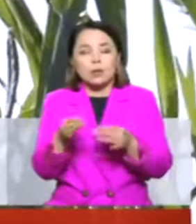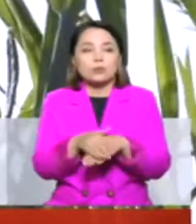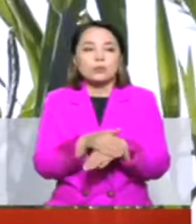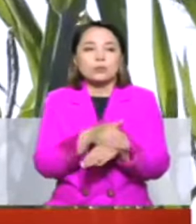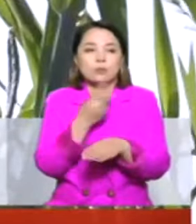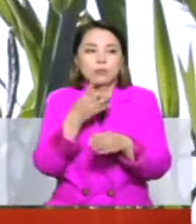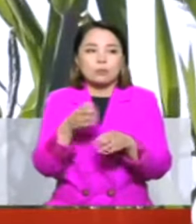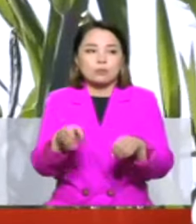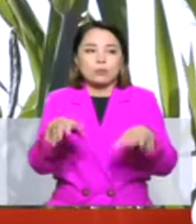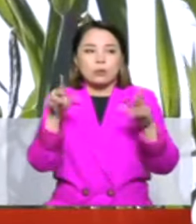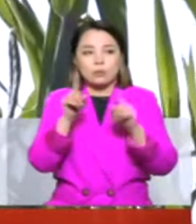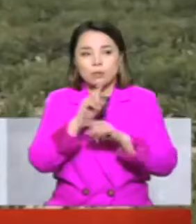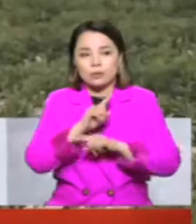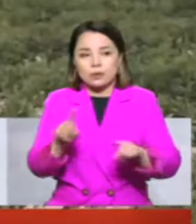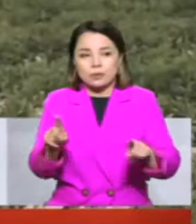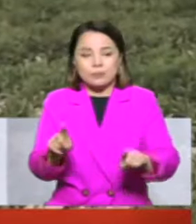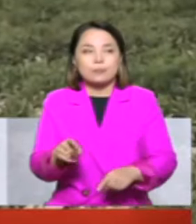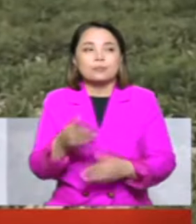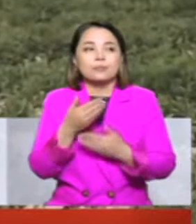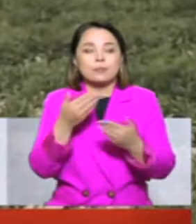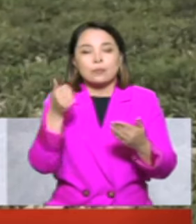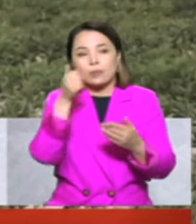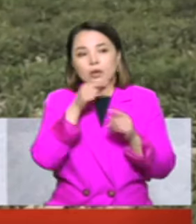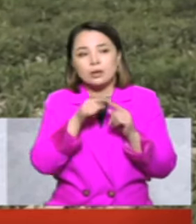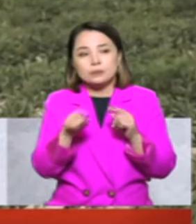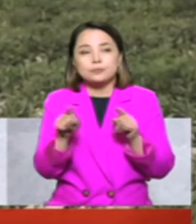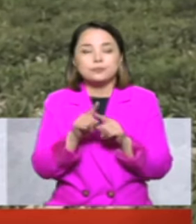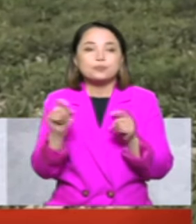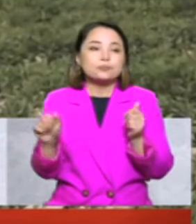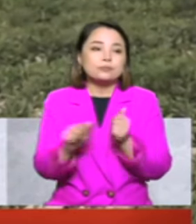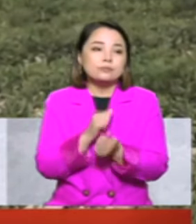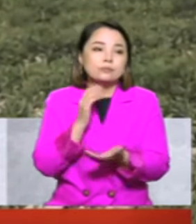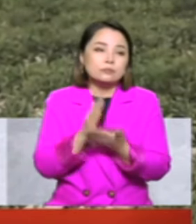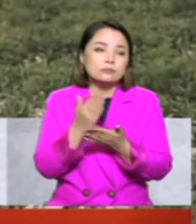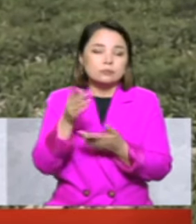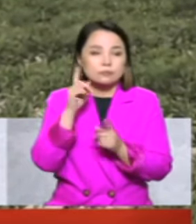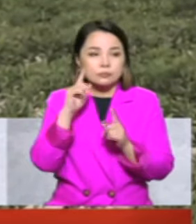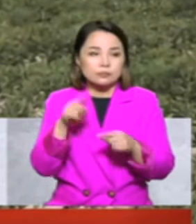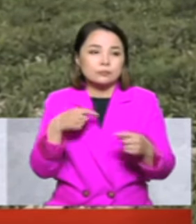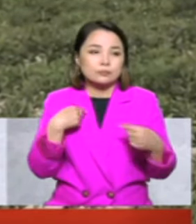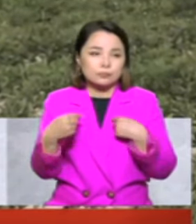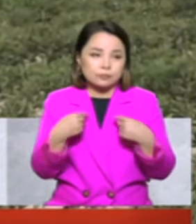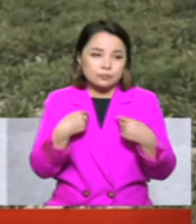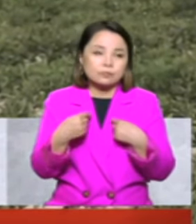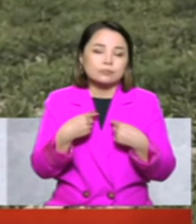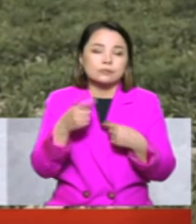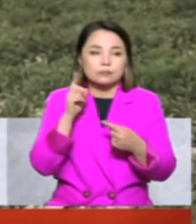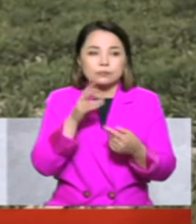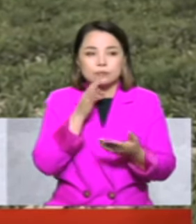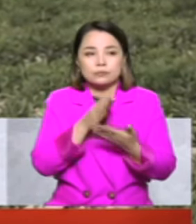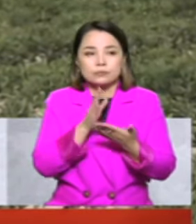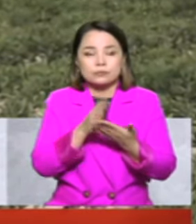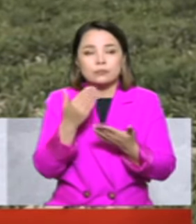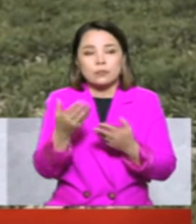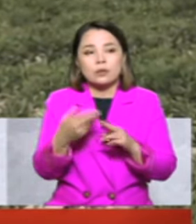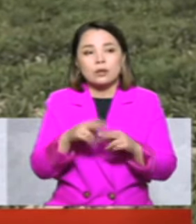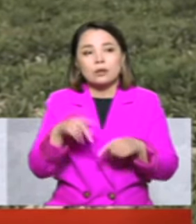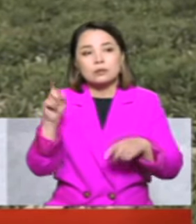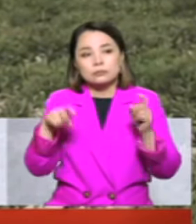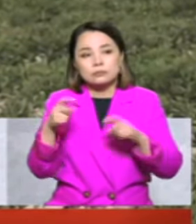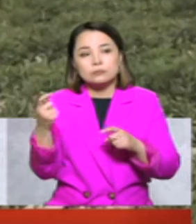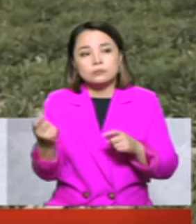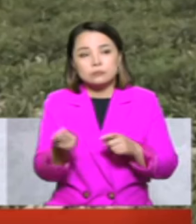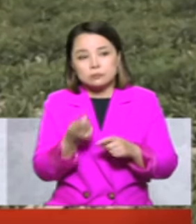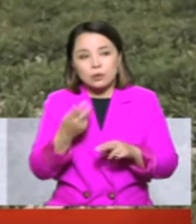буға айналып кетпейді. Последние годы прогрессирует засуха, да. Соңғы жылдары қуаңшылық белең ала бастады. Жауын шашында